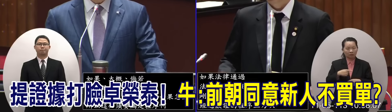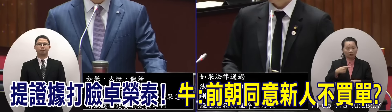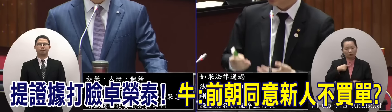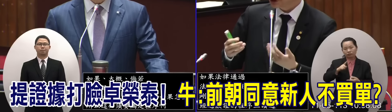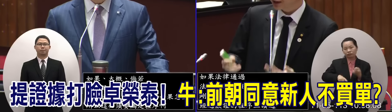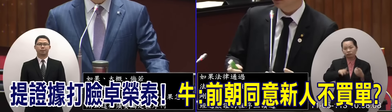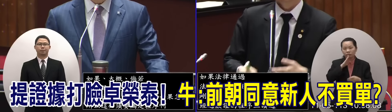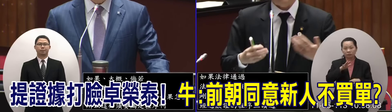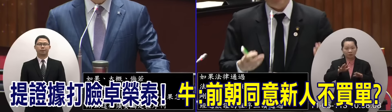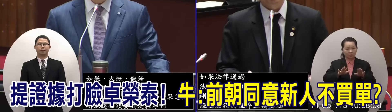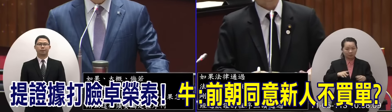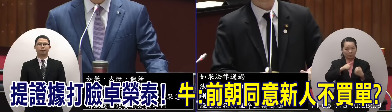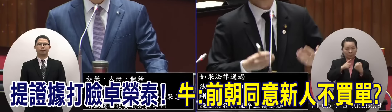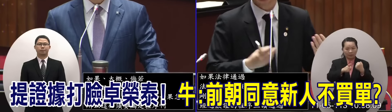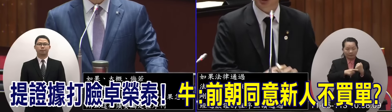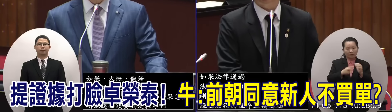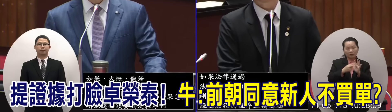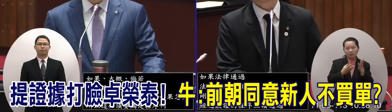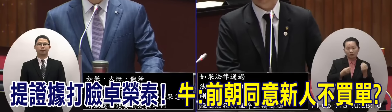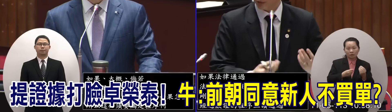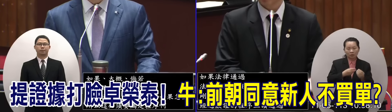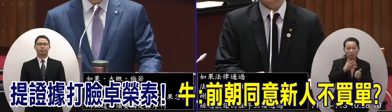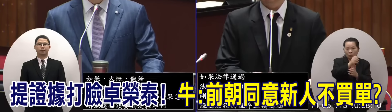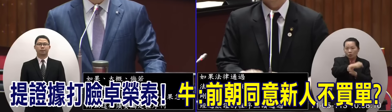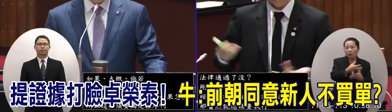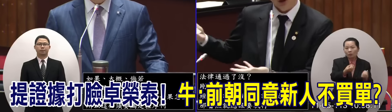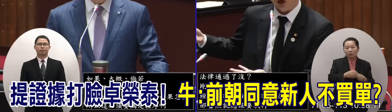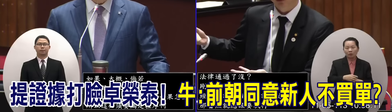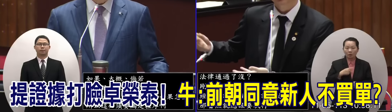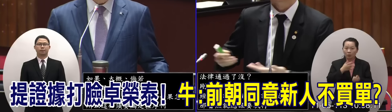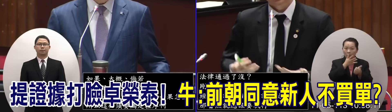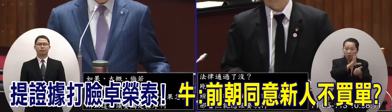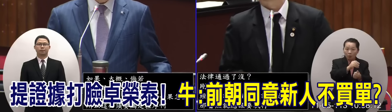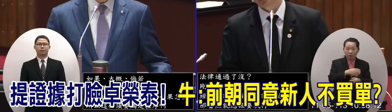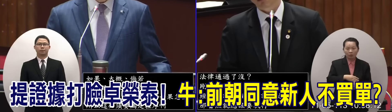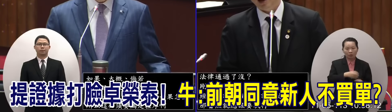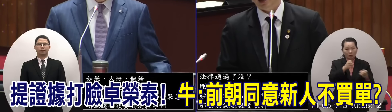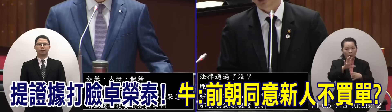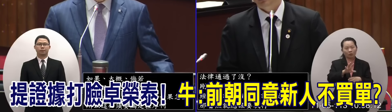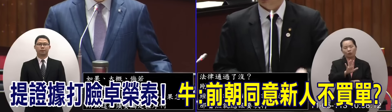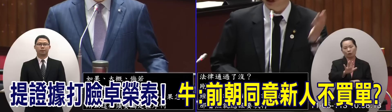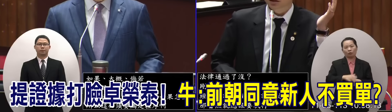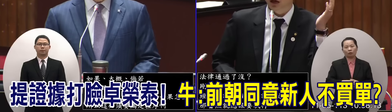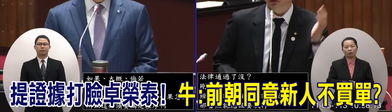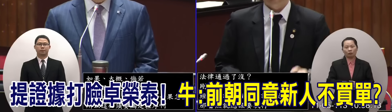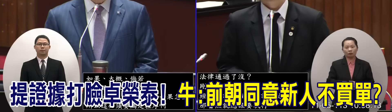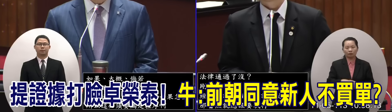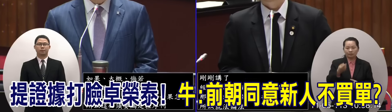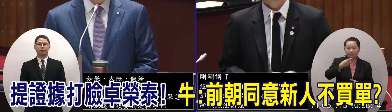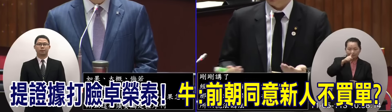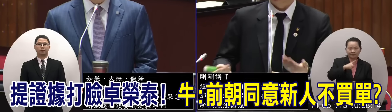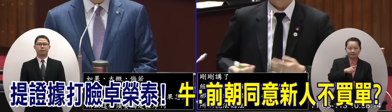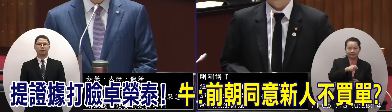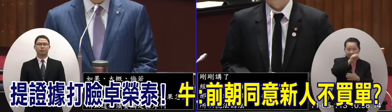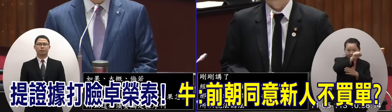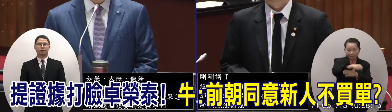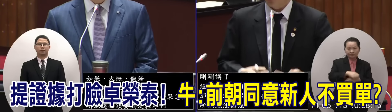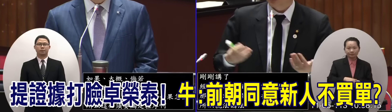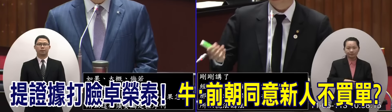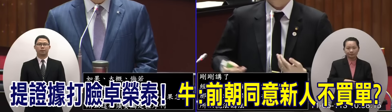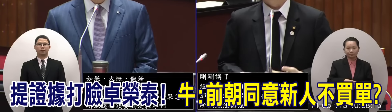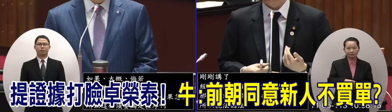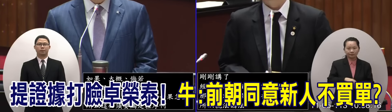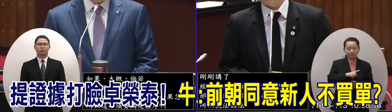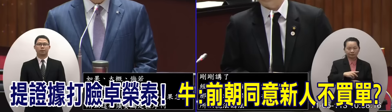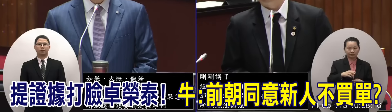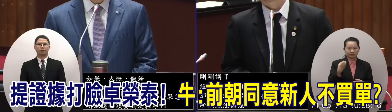脚。可是今天法没有明定，你一定要同意，我们有没有征询？有没有讨论？其实都有嘛。前朝同意，难道现在换